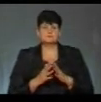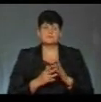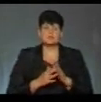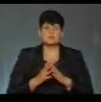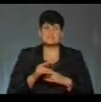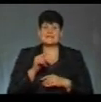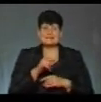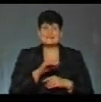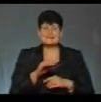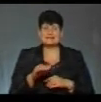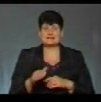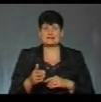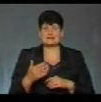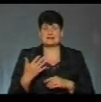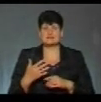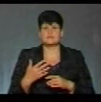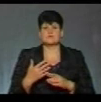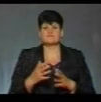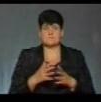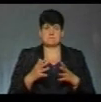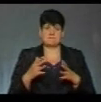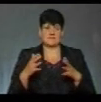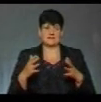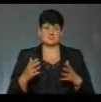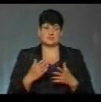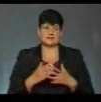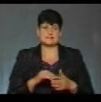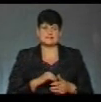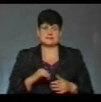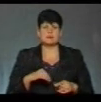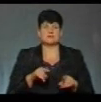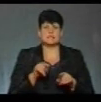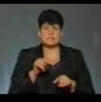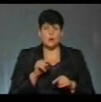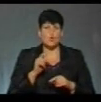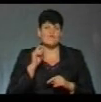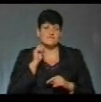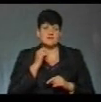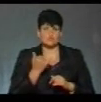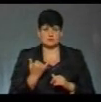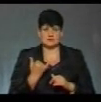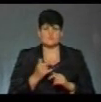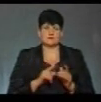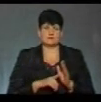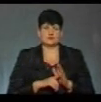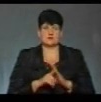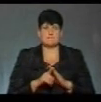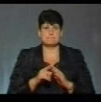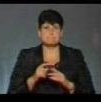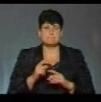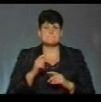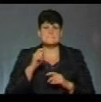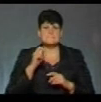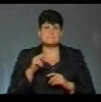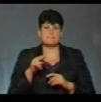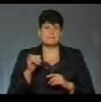підросли ті діти, які, от, їх просто більше є саме такого віку зараз, і вони вступили в фазу підліткового віку,